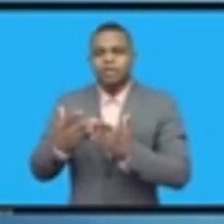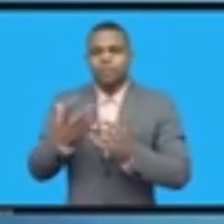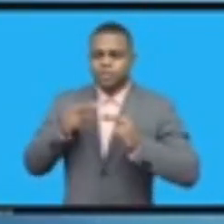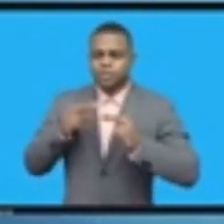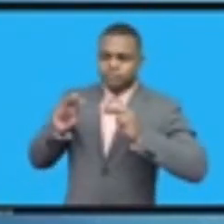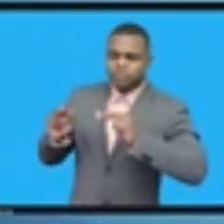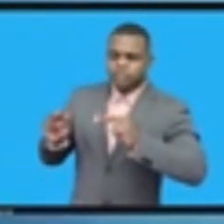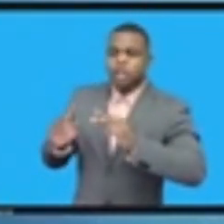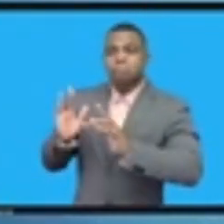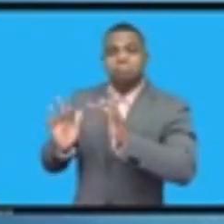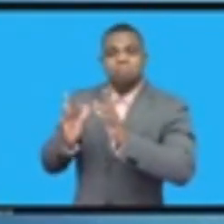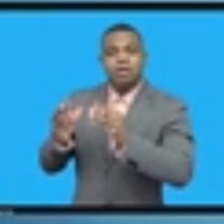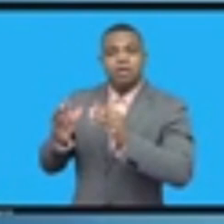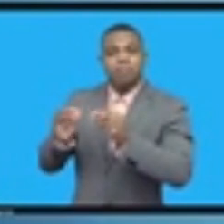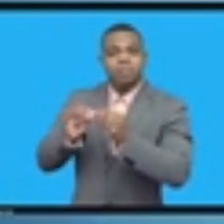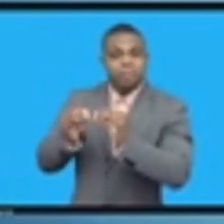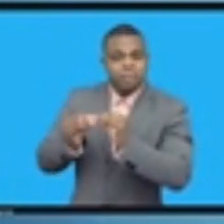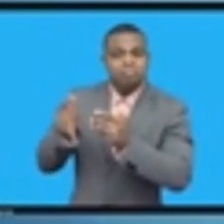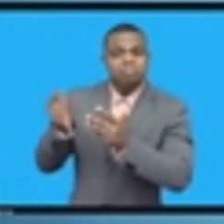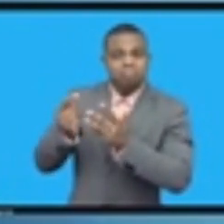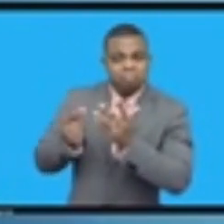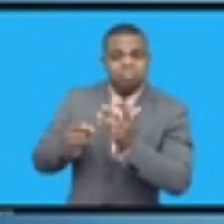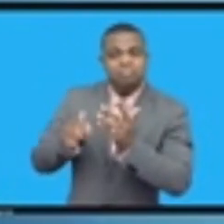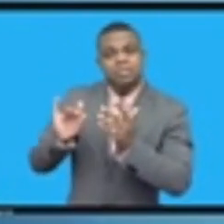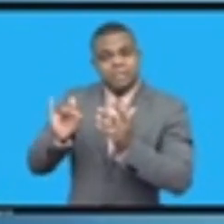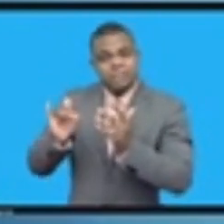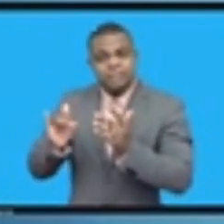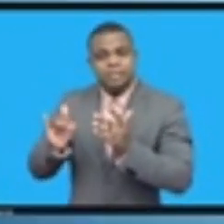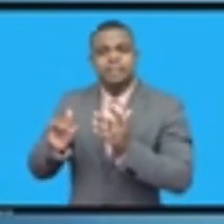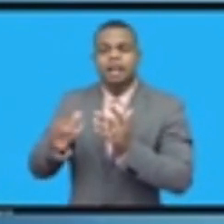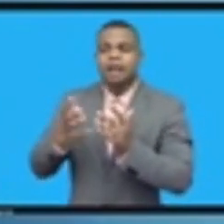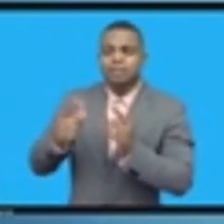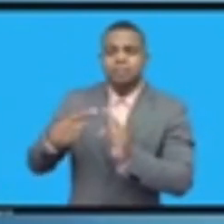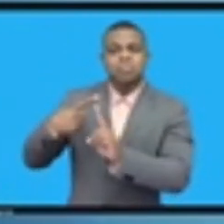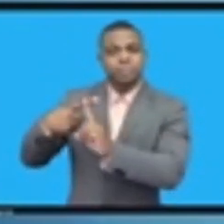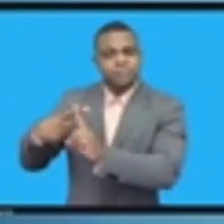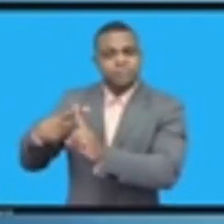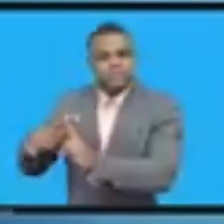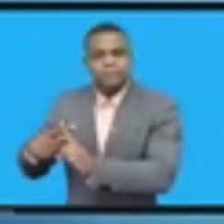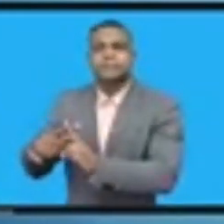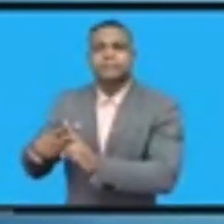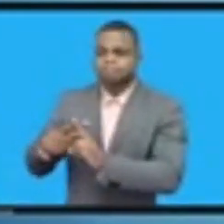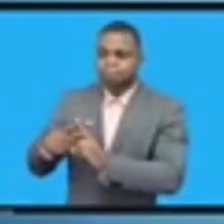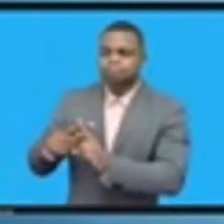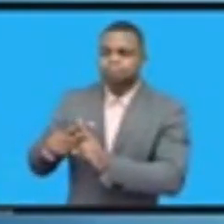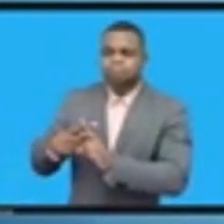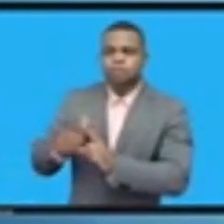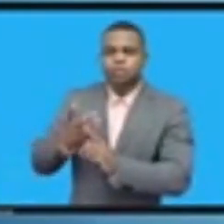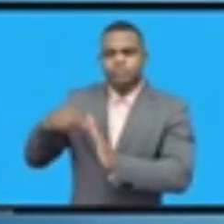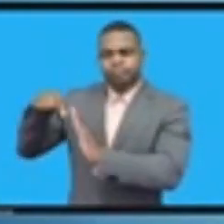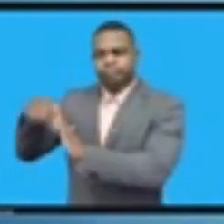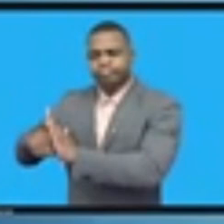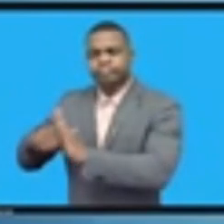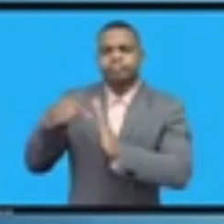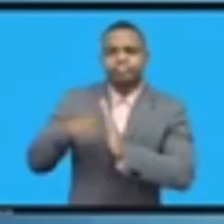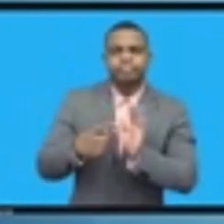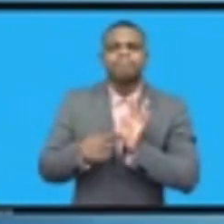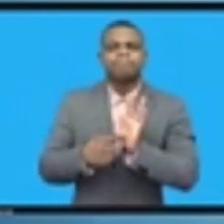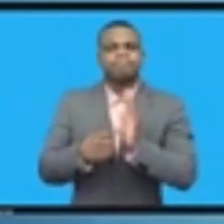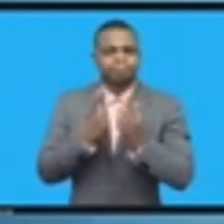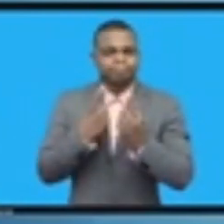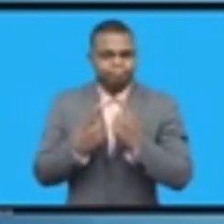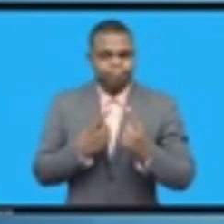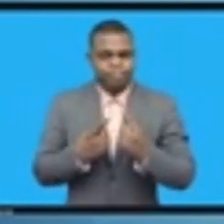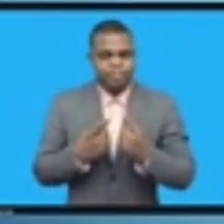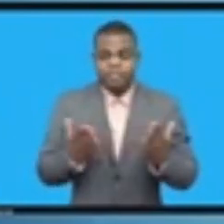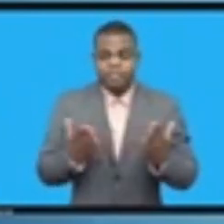的潜在的可能性。我们今天将在这里进行详述，那么我们要采取实质性的